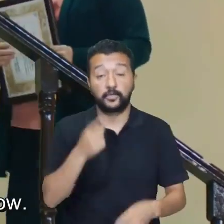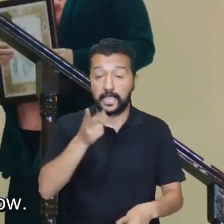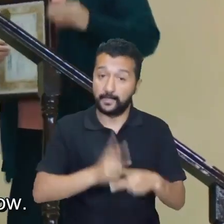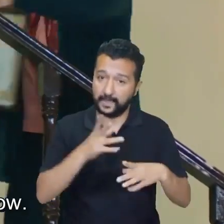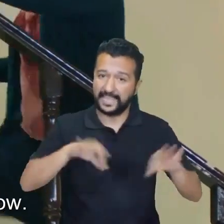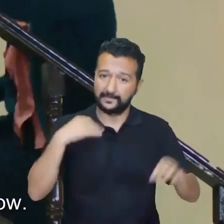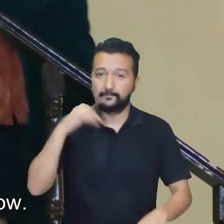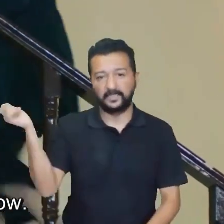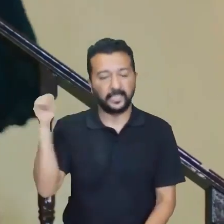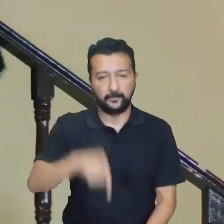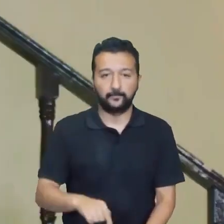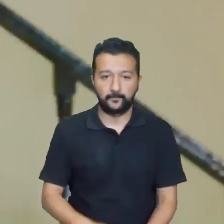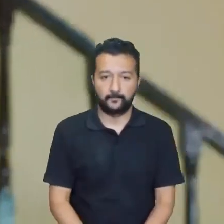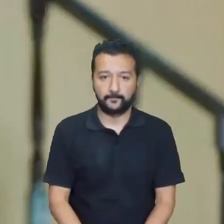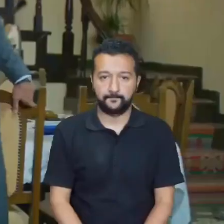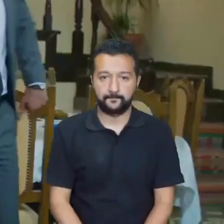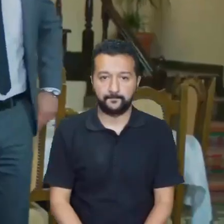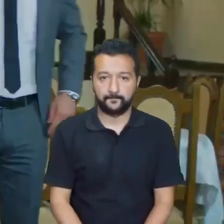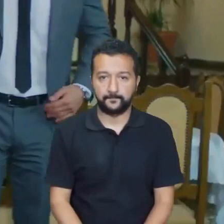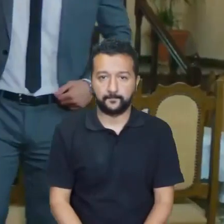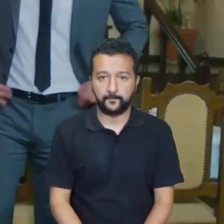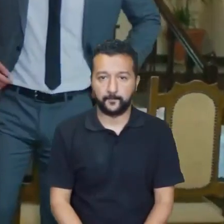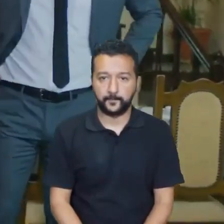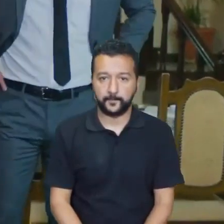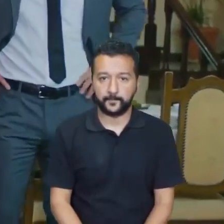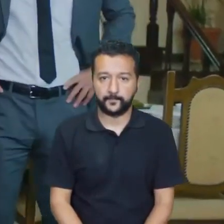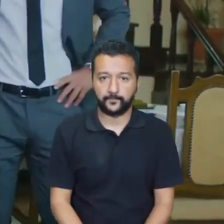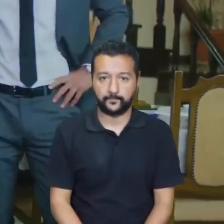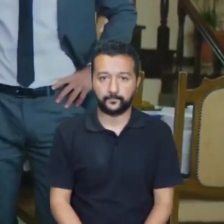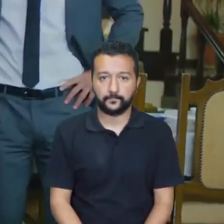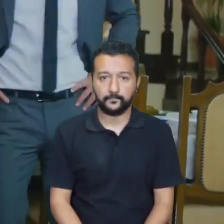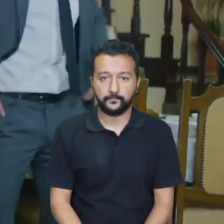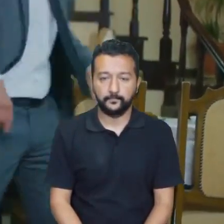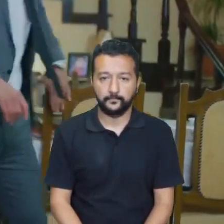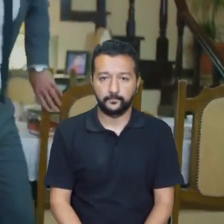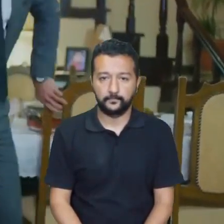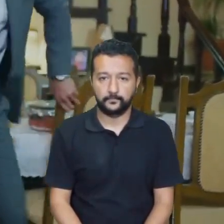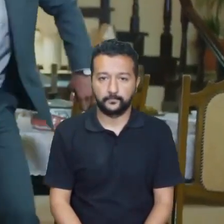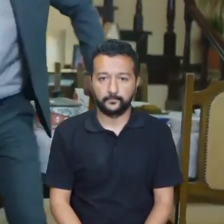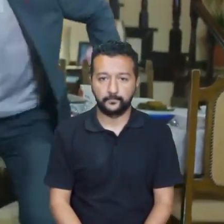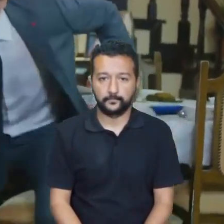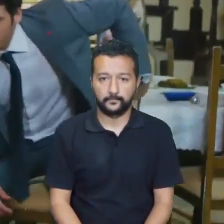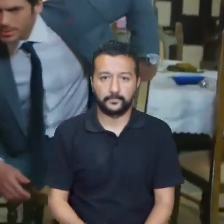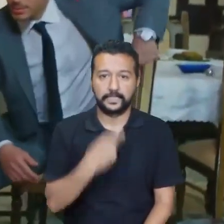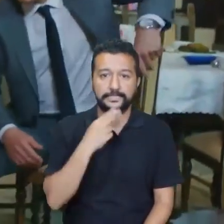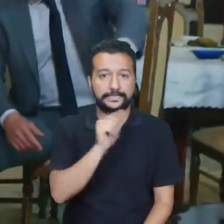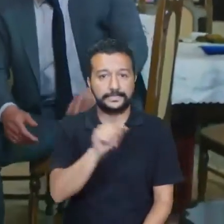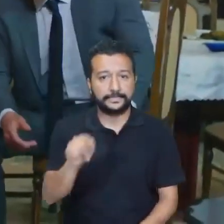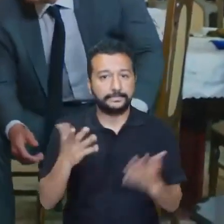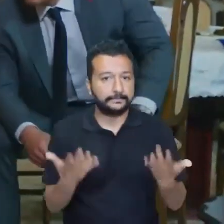hemen hazırlanıp geliyorum. Oflaya sıkıla Sevda ile Ayşen koltuğa, Tarık sandalyeye oturdu. Ya